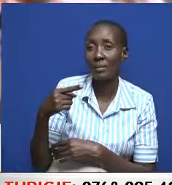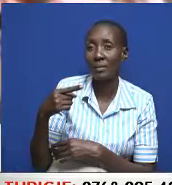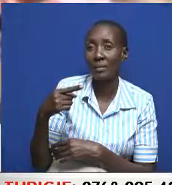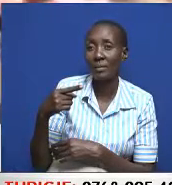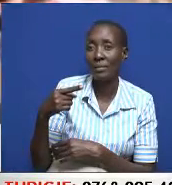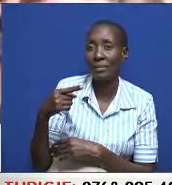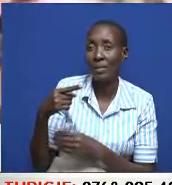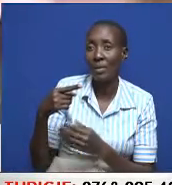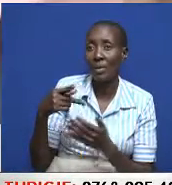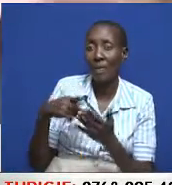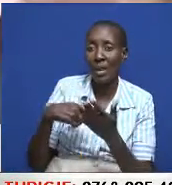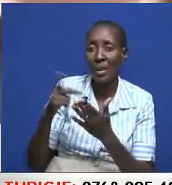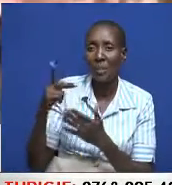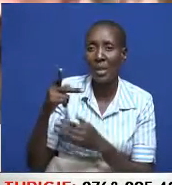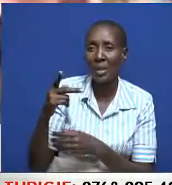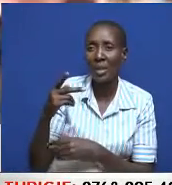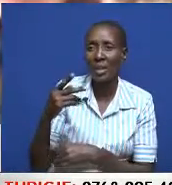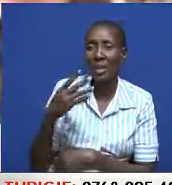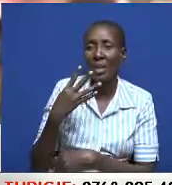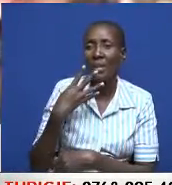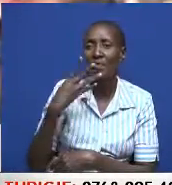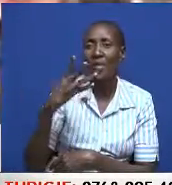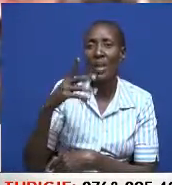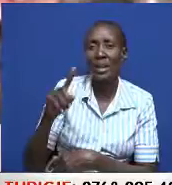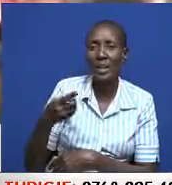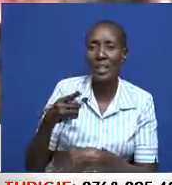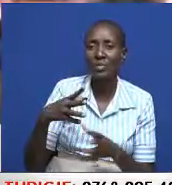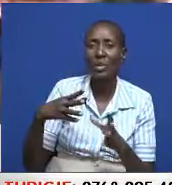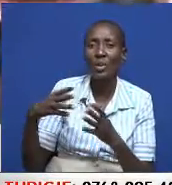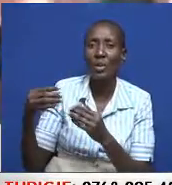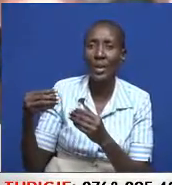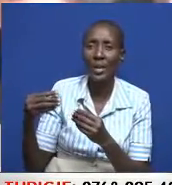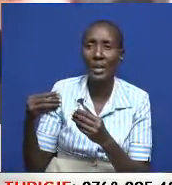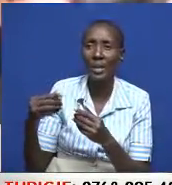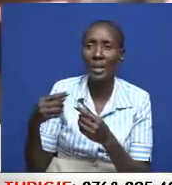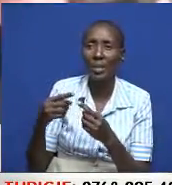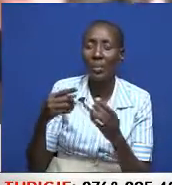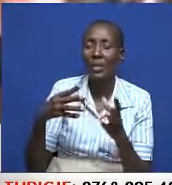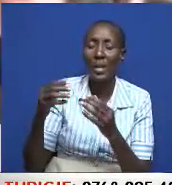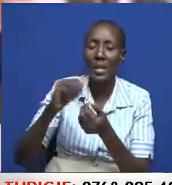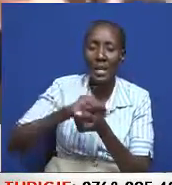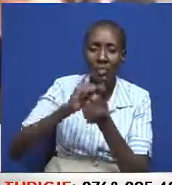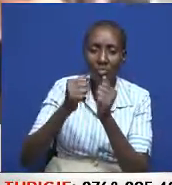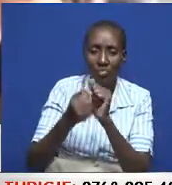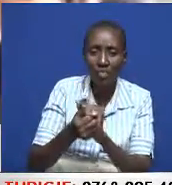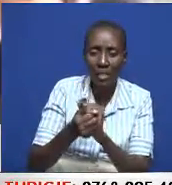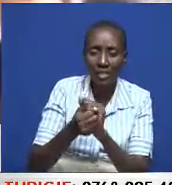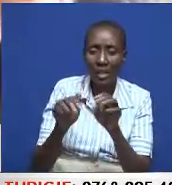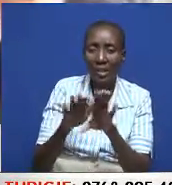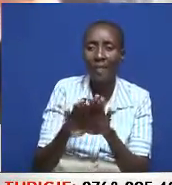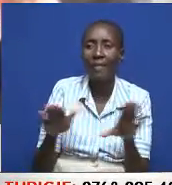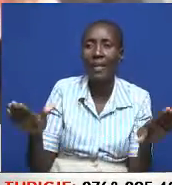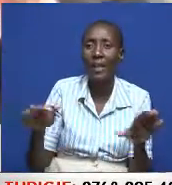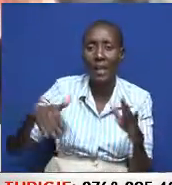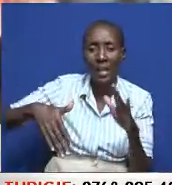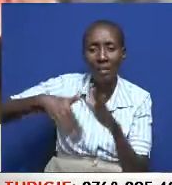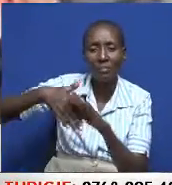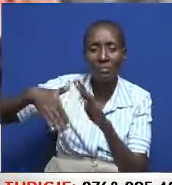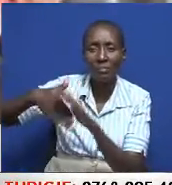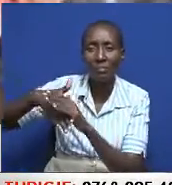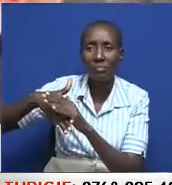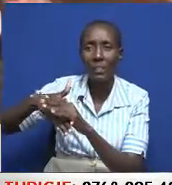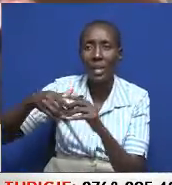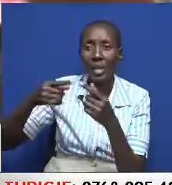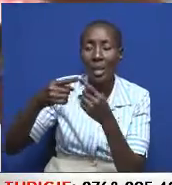1000 pesa. Wale ambao walipewa kati yao na Wasengura walipewa na kwenda kurekebisha yale mashamba yao walifurushwa na lakini Sengura